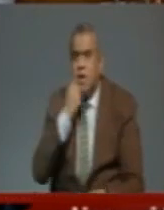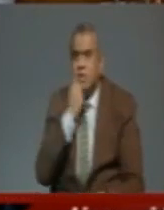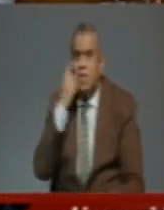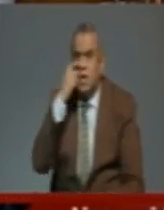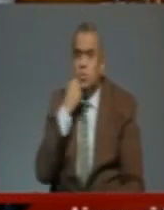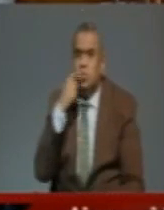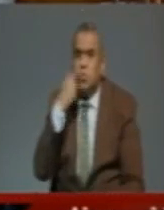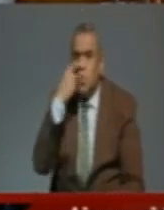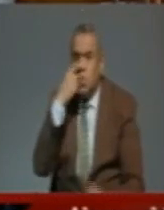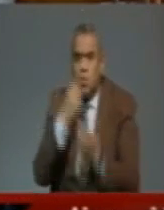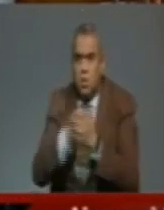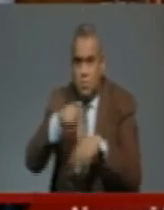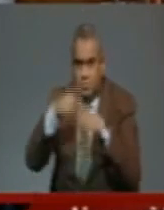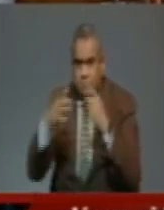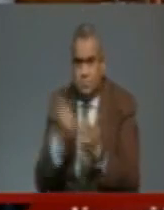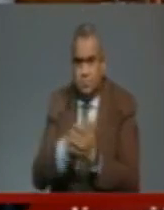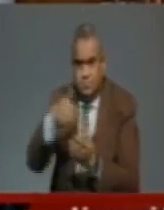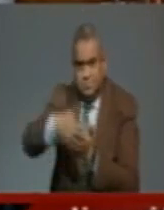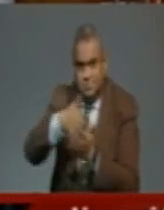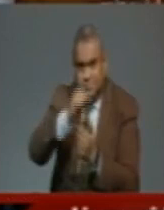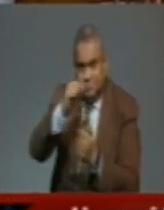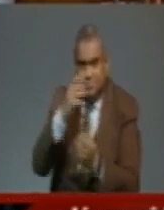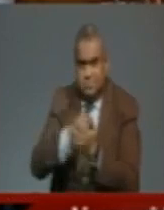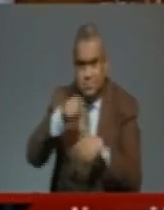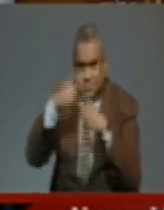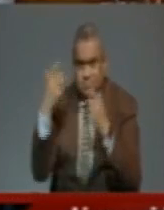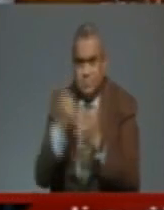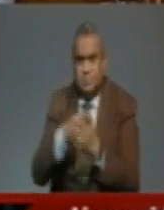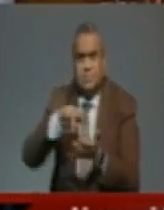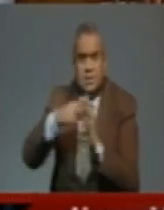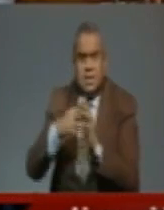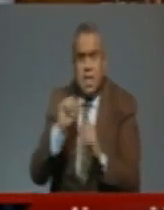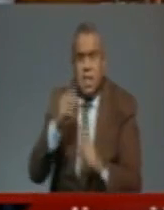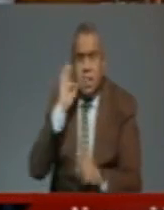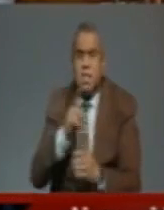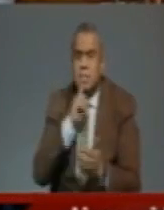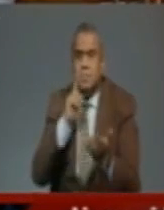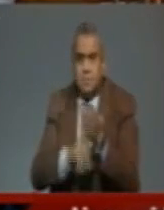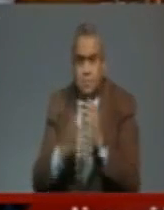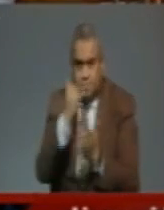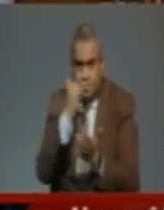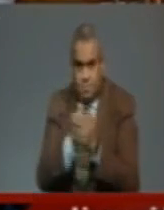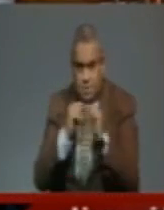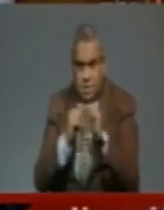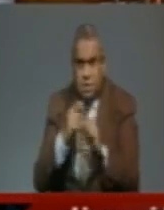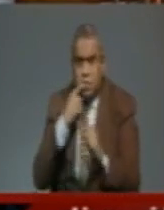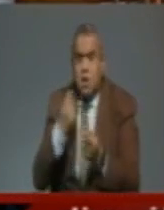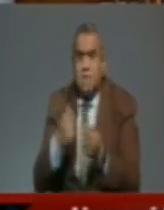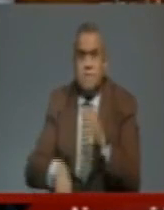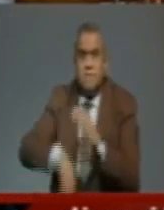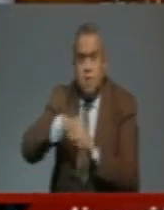رمال غير صالحه لتخليق المحطه، لانها محتاجه رمال بمواصفات معينه، زائد مش موجوده اساسا وغاليه. جلبنا